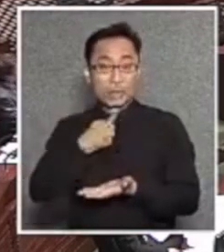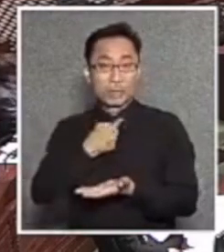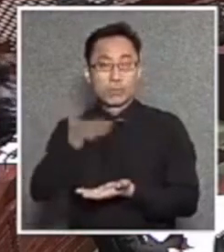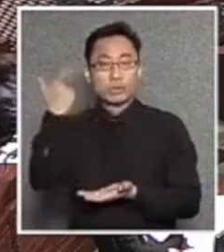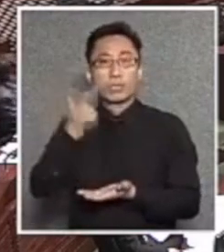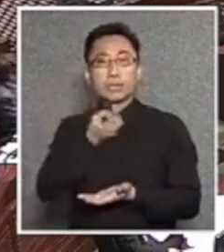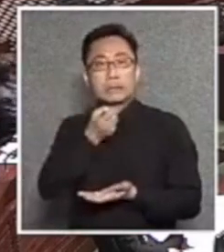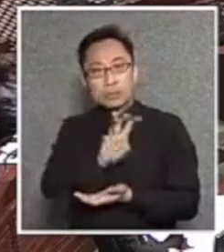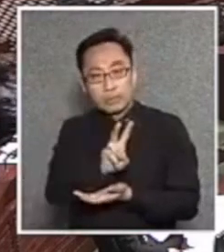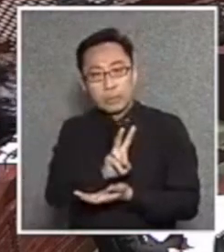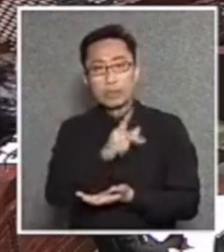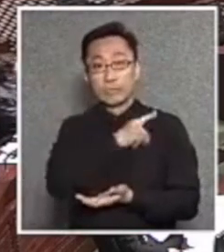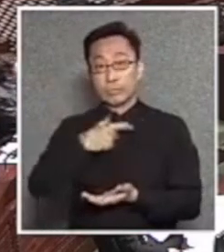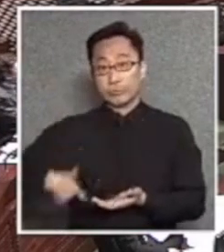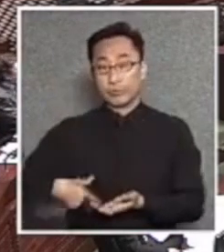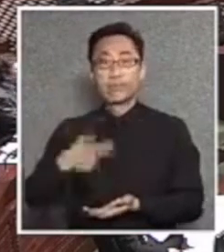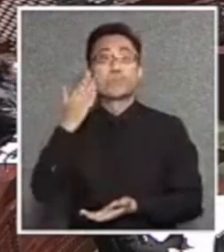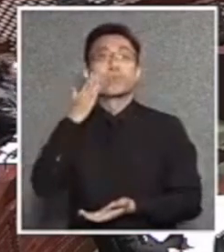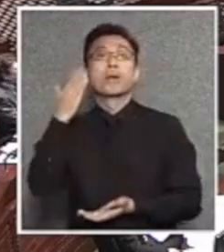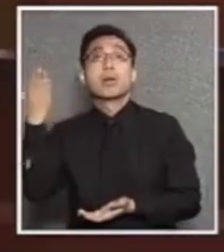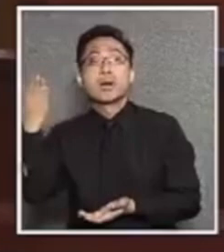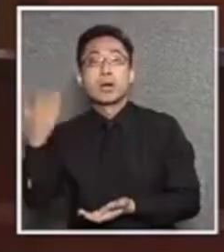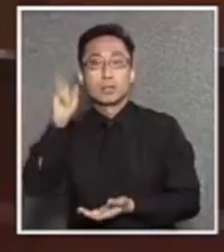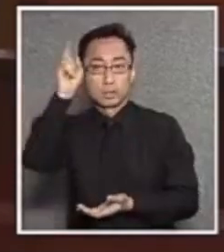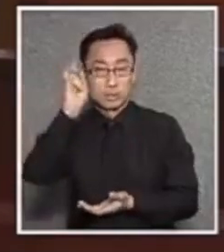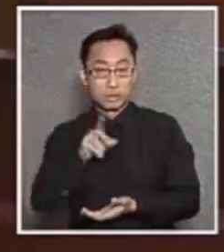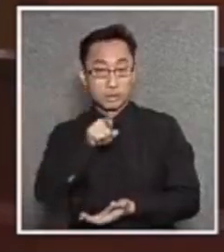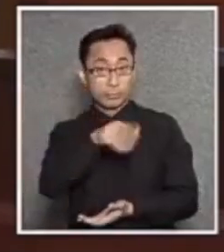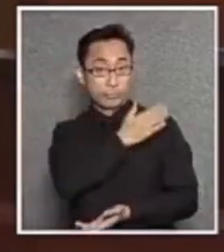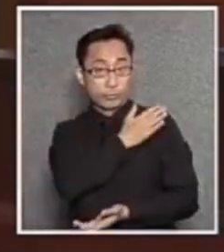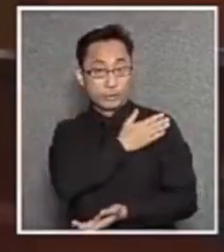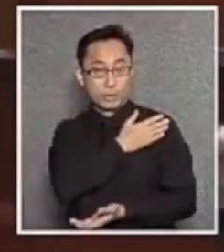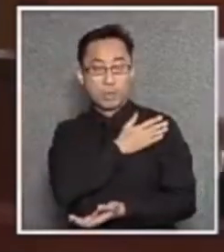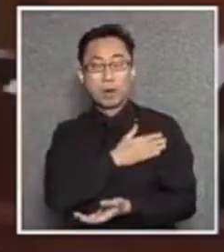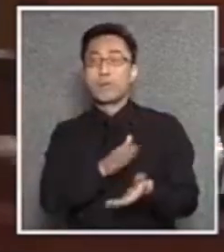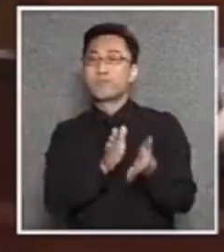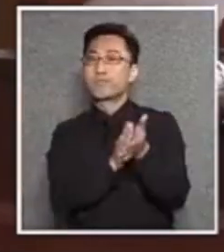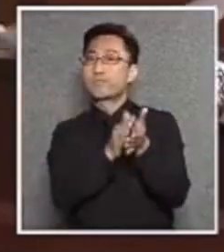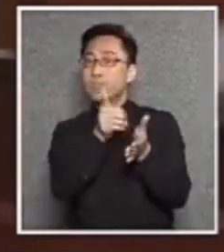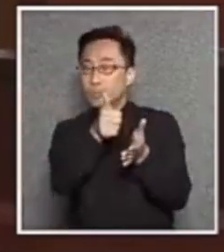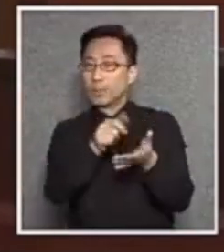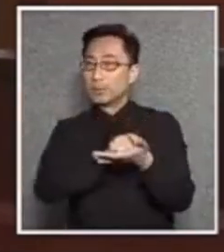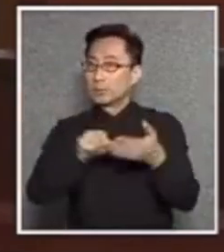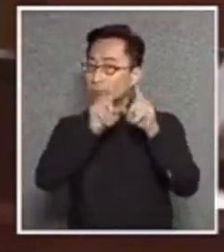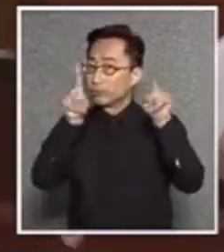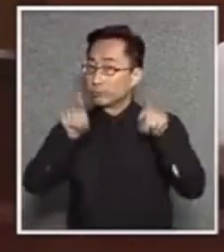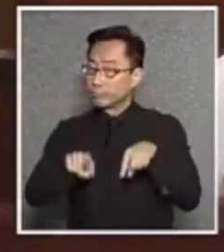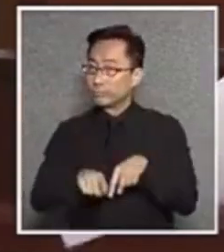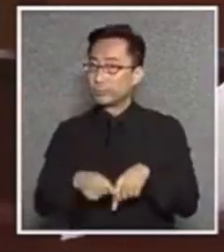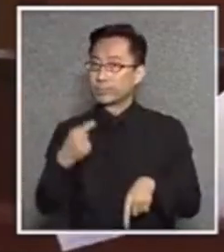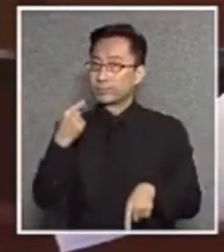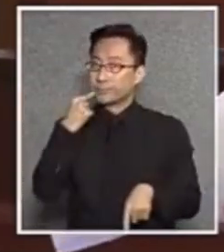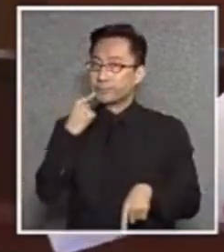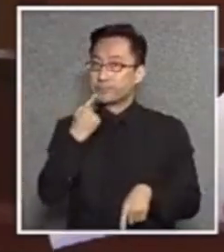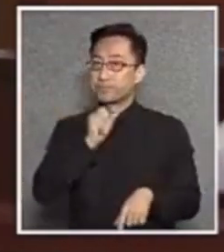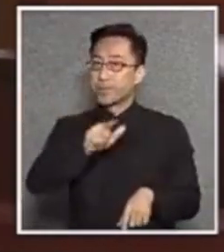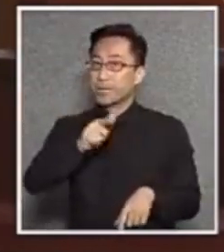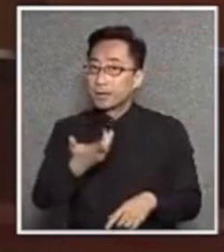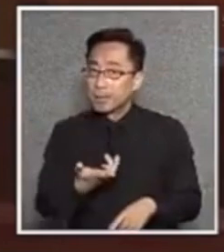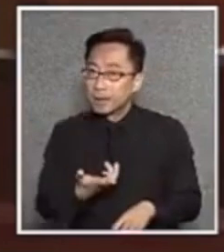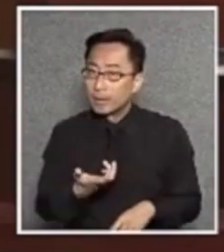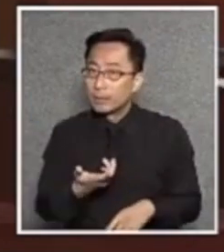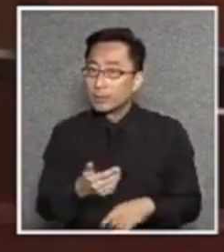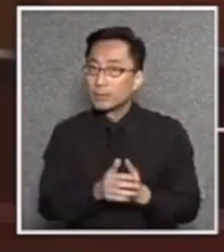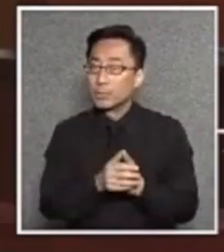係咁，你郭家麒威曬啦，係咪？2次個動議，係咪？我都為你聲嘶力竭寫埋稿，我認真過你哋啊，大佬，係咪？仲